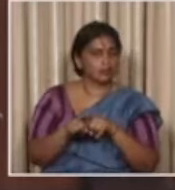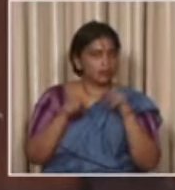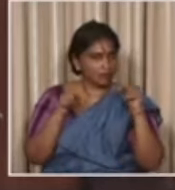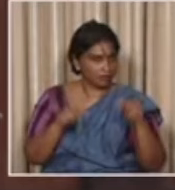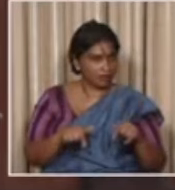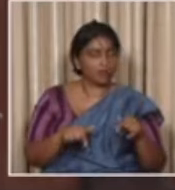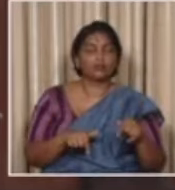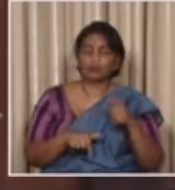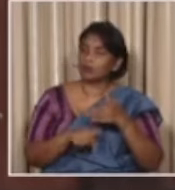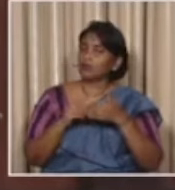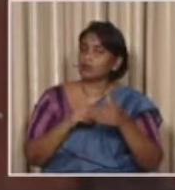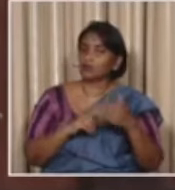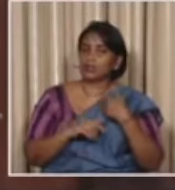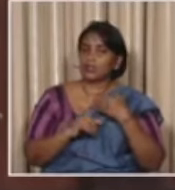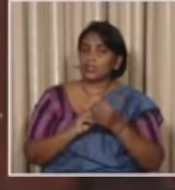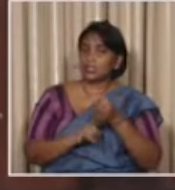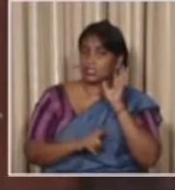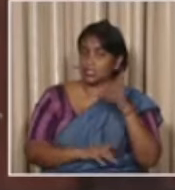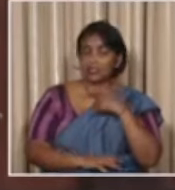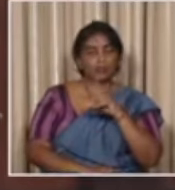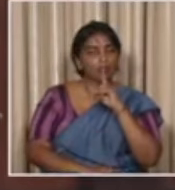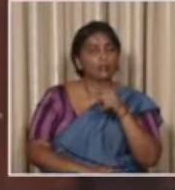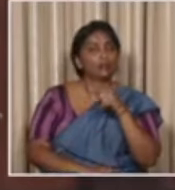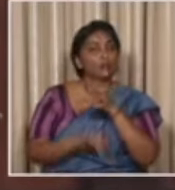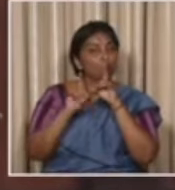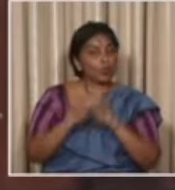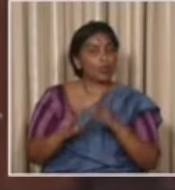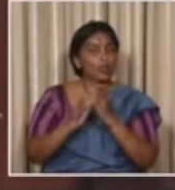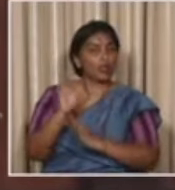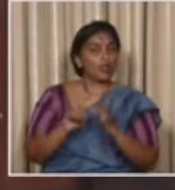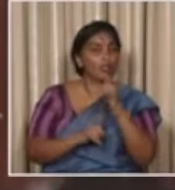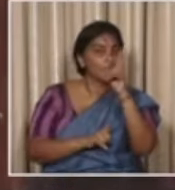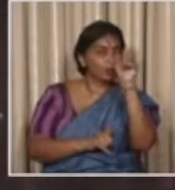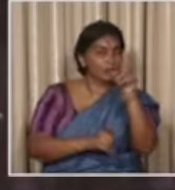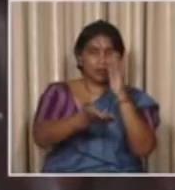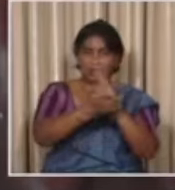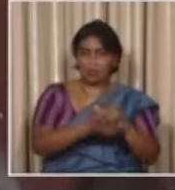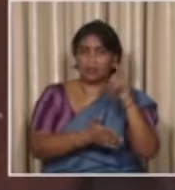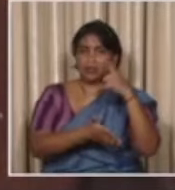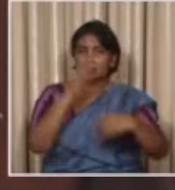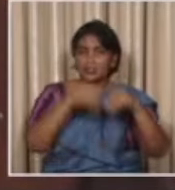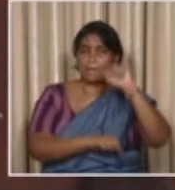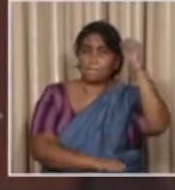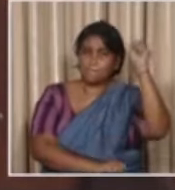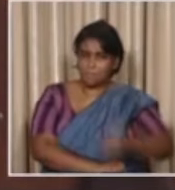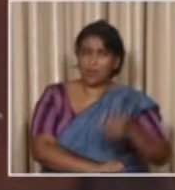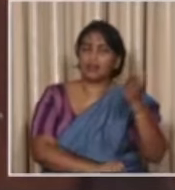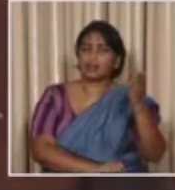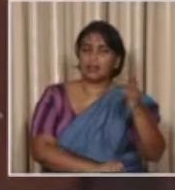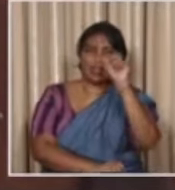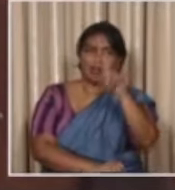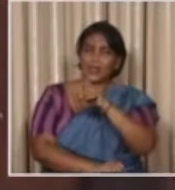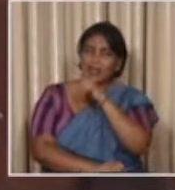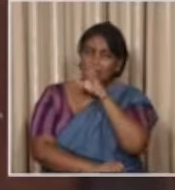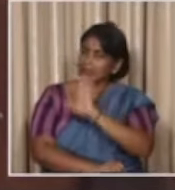අද මේ මේ මේ මම ජනාධිපතිවරුමාගෙන් ඉල්ලන්නේ මෙන්න මේ මන්ත්‍රීවරයෙක්ව බේරන්න. මෙතුමාට ඡන්ද 50,000යි තියෙන්නේ. ඔබතුමාගේ නමත් කැත